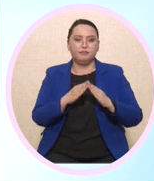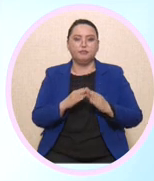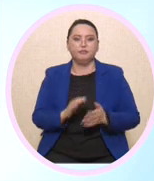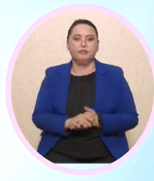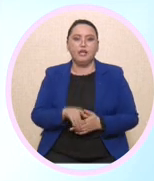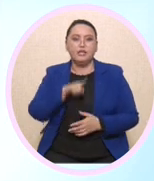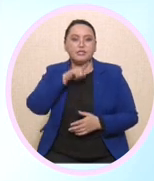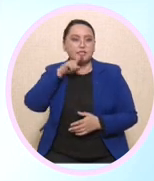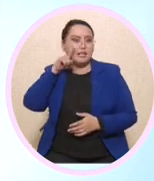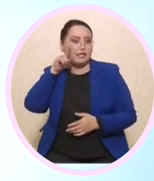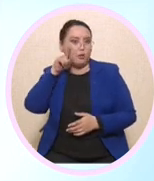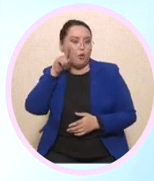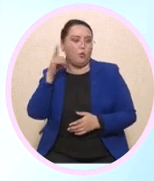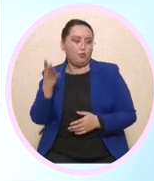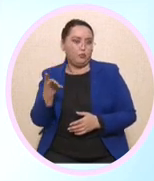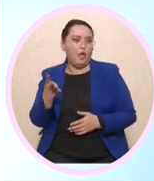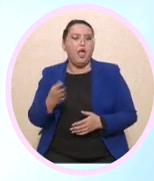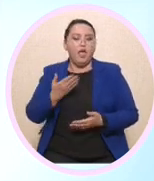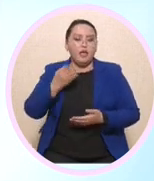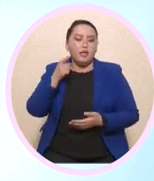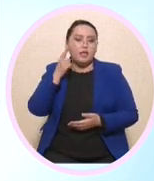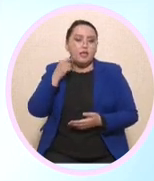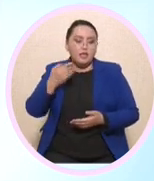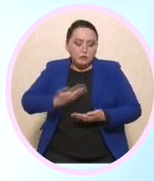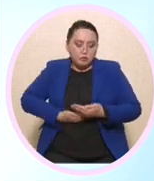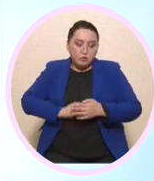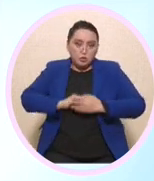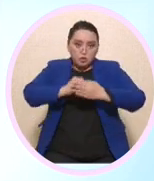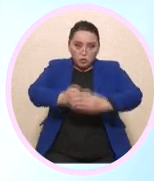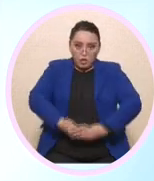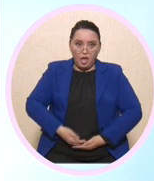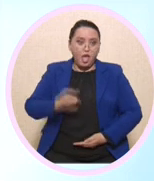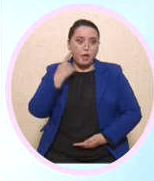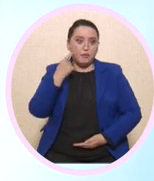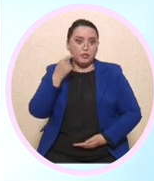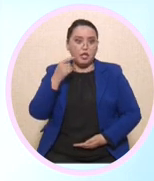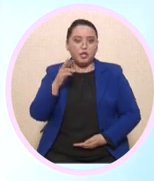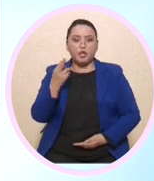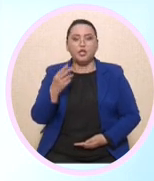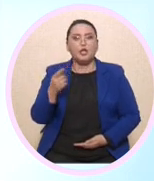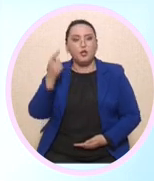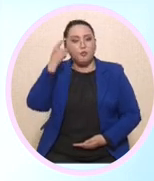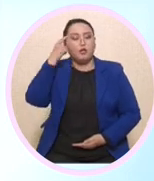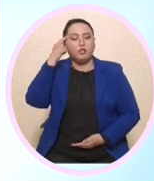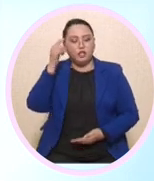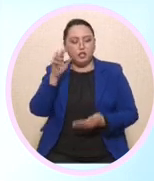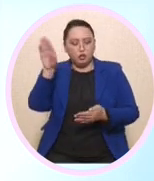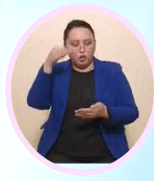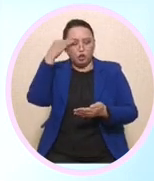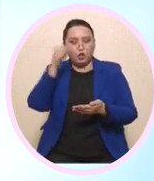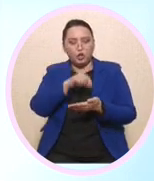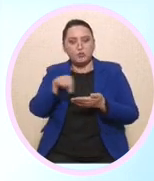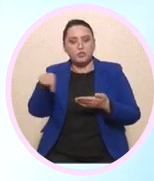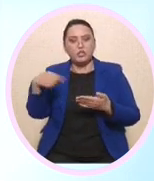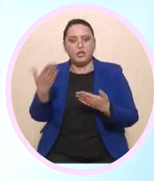залуу болоод жирэмсэн бүсгүйн дүрийг тодорхойлоорой. Дүрэн багшин загвар харуулсан тийм ээ. Үер туучийн хэсгээс